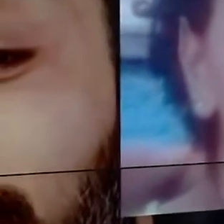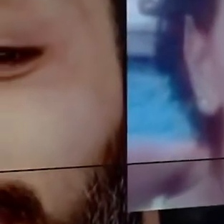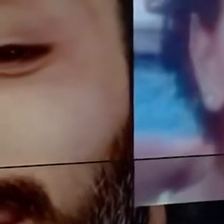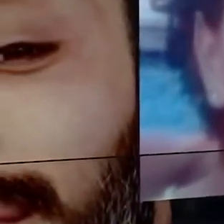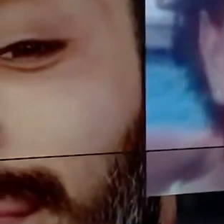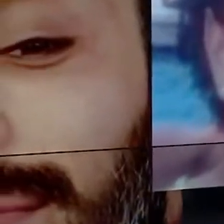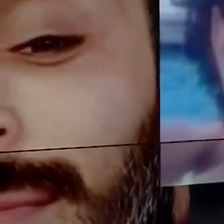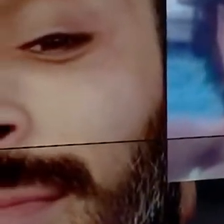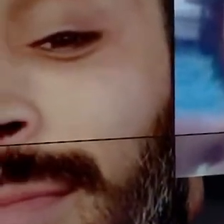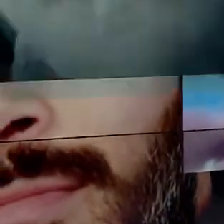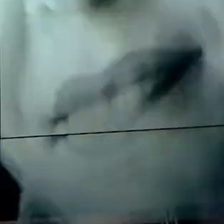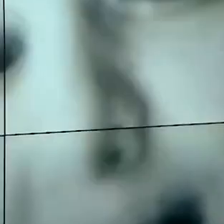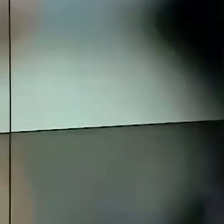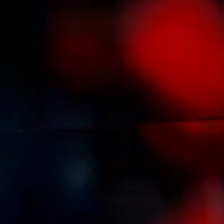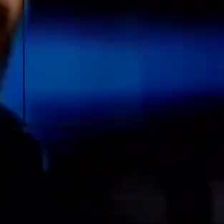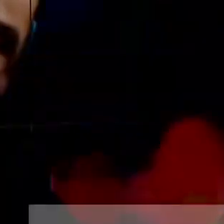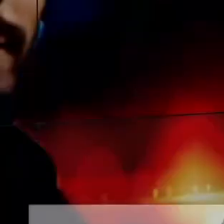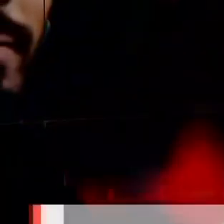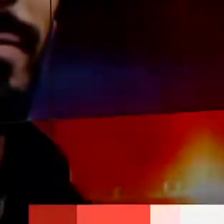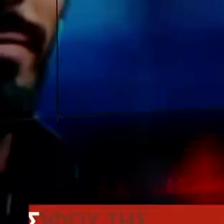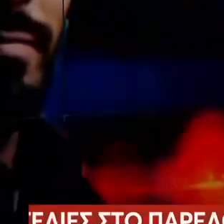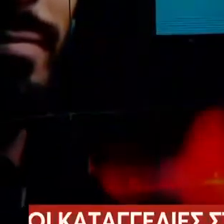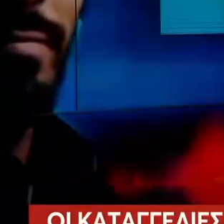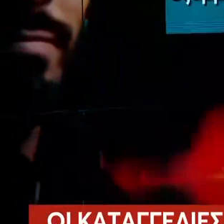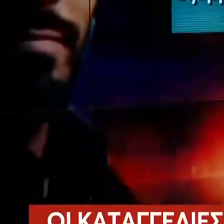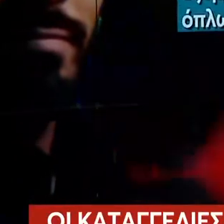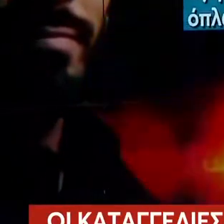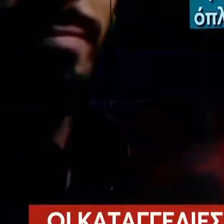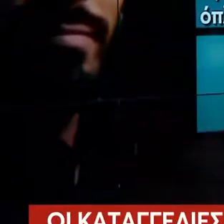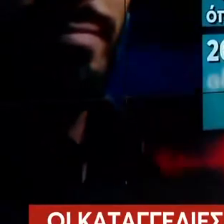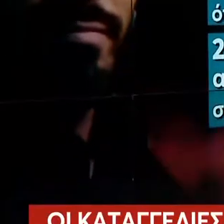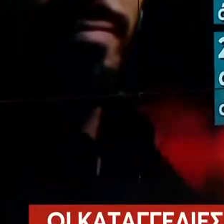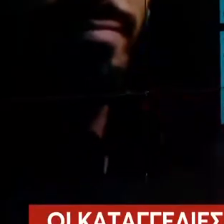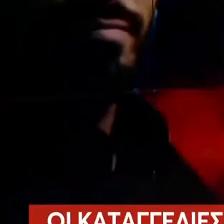πόσες φορές η ίδια του η αδερφή είχε στραφεί εναντίον αυτού του ανθρώπου.